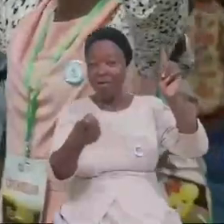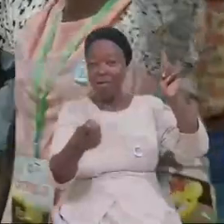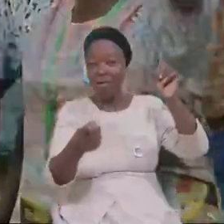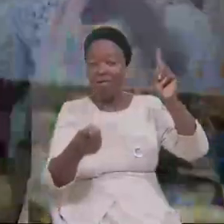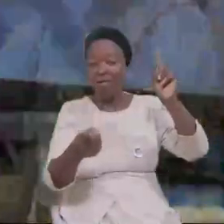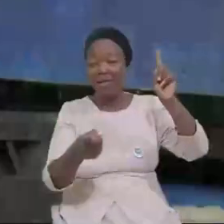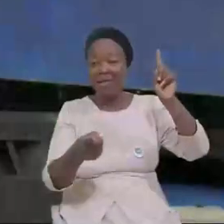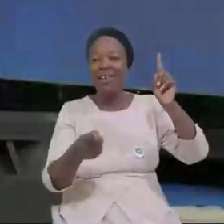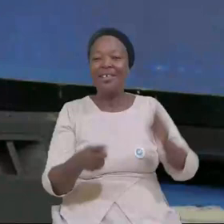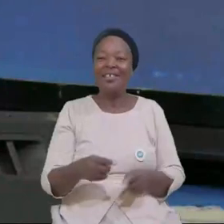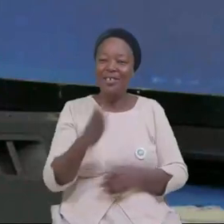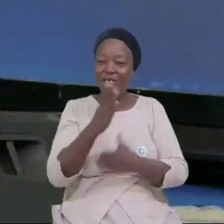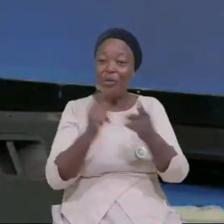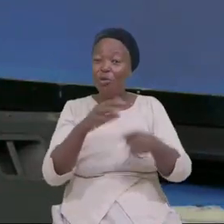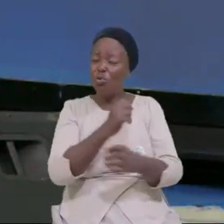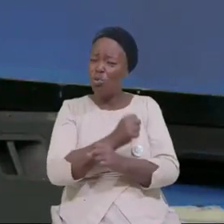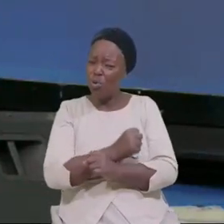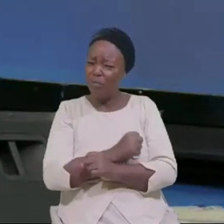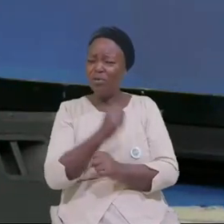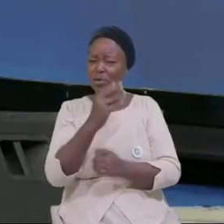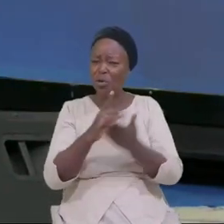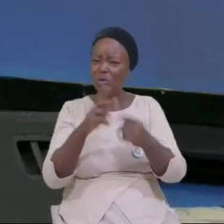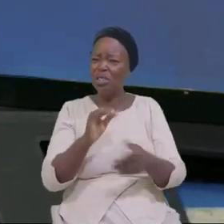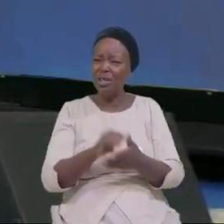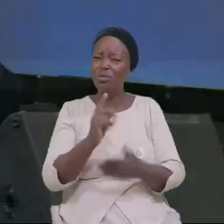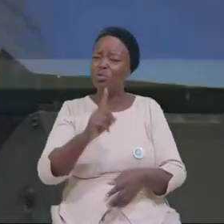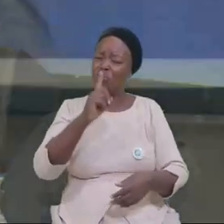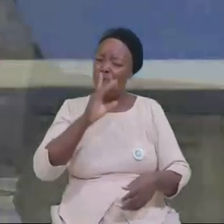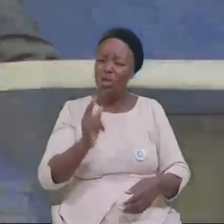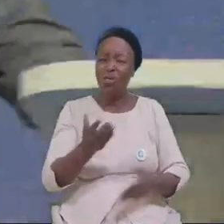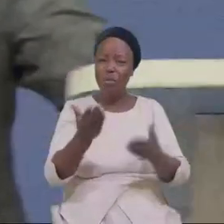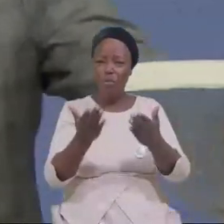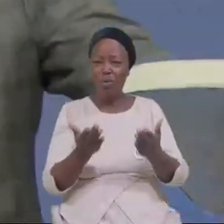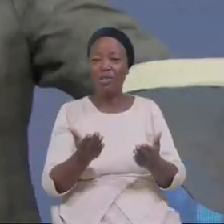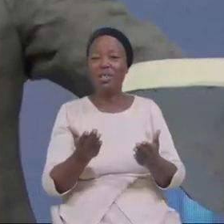Quelqu'un que tu aimes. Quelqu'un que tu veux vraiment.